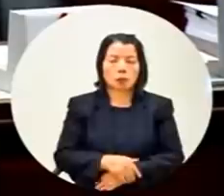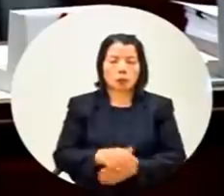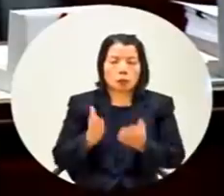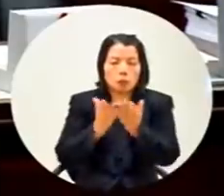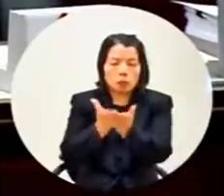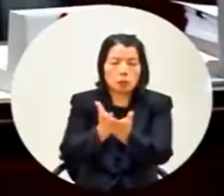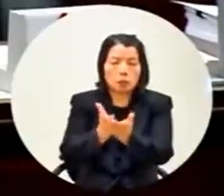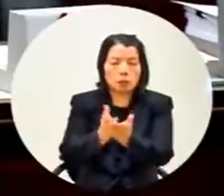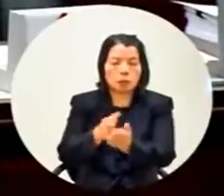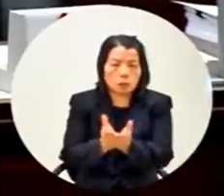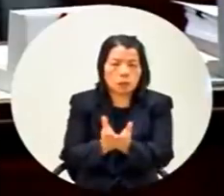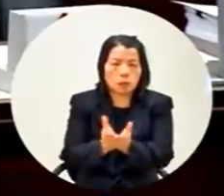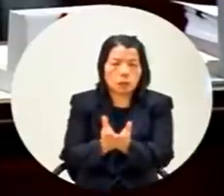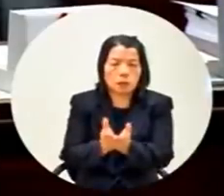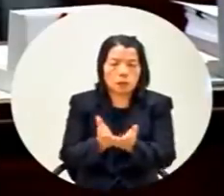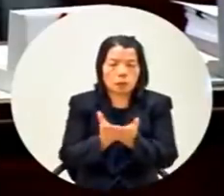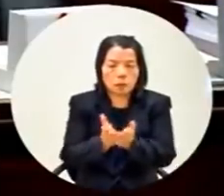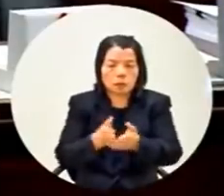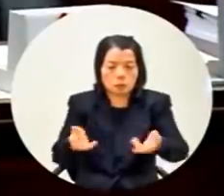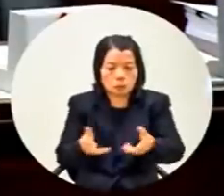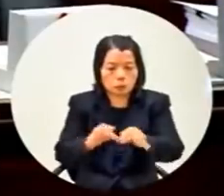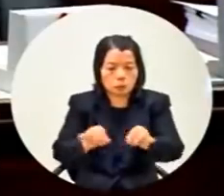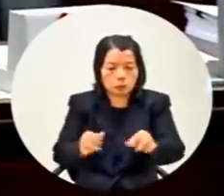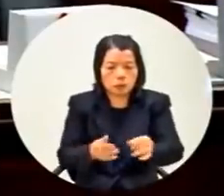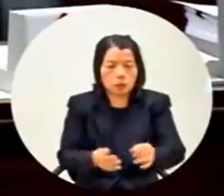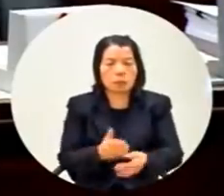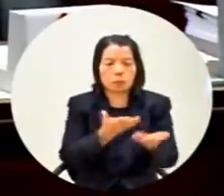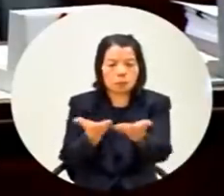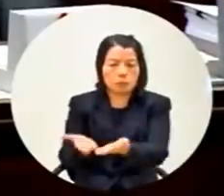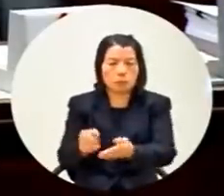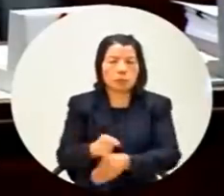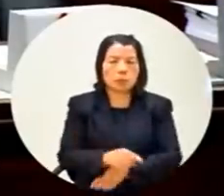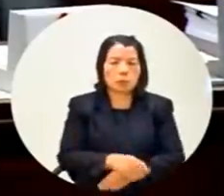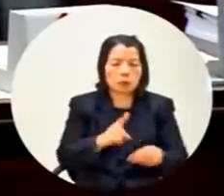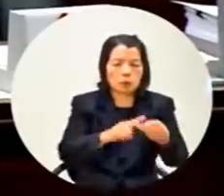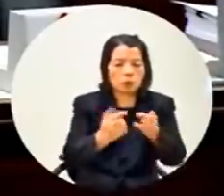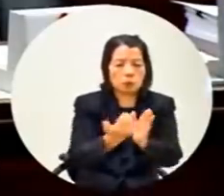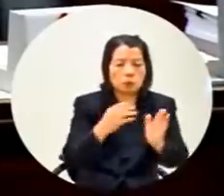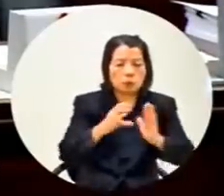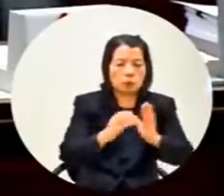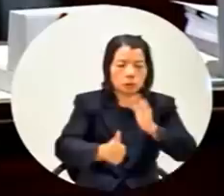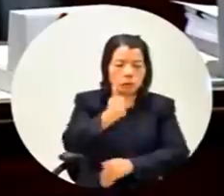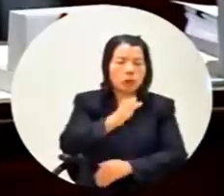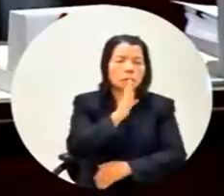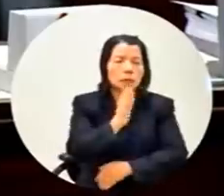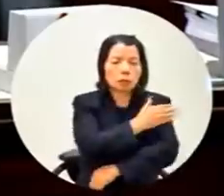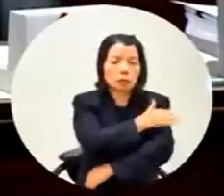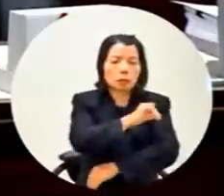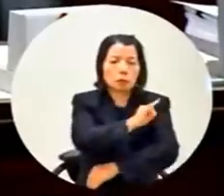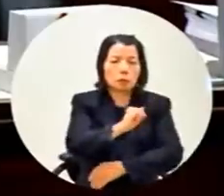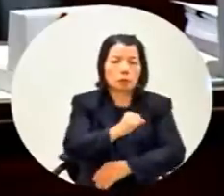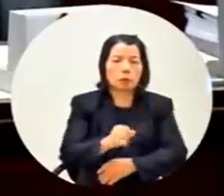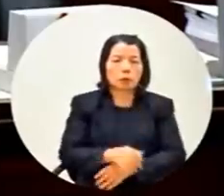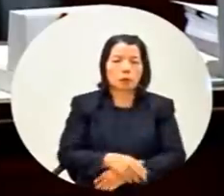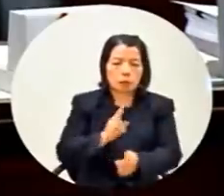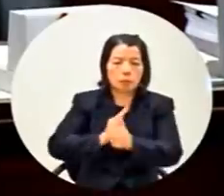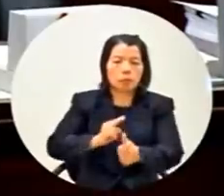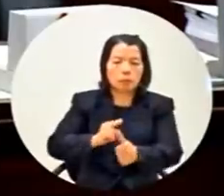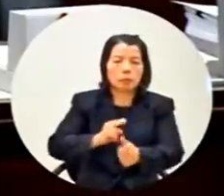的造船用地。更何况王端仁前局长是陈局市长所任命的政务